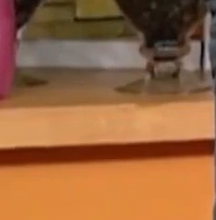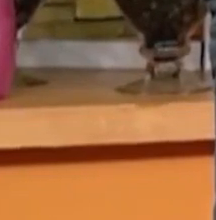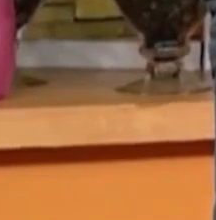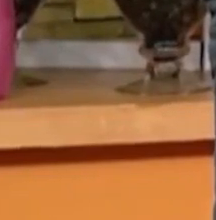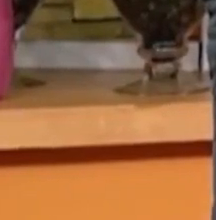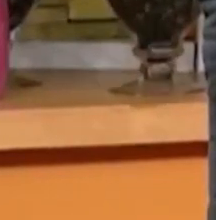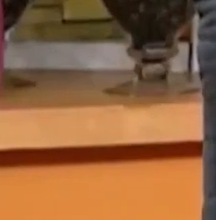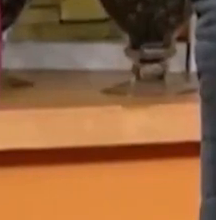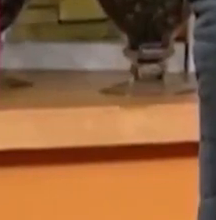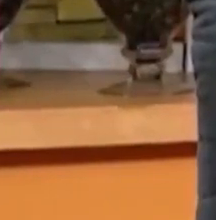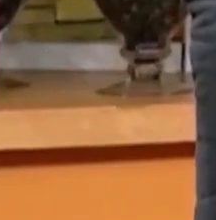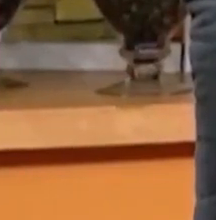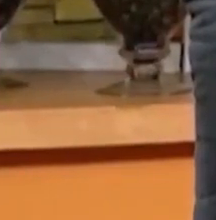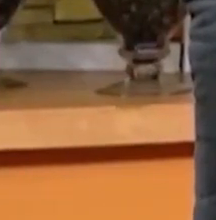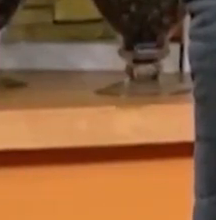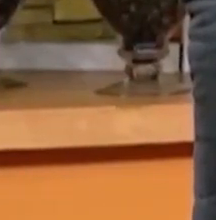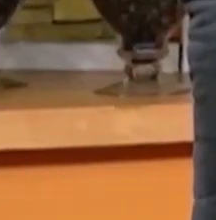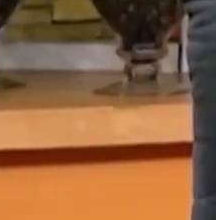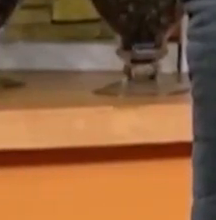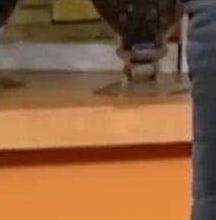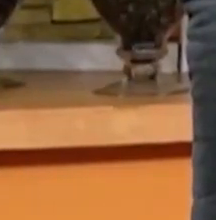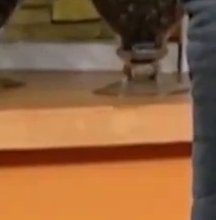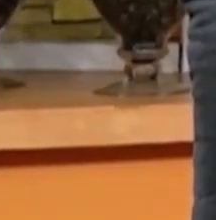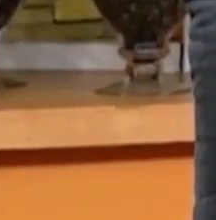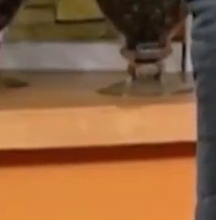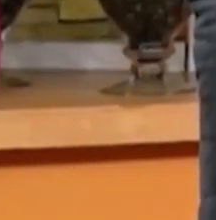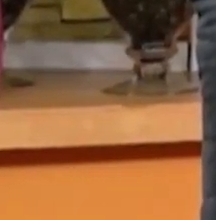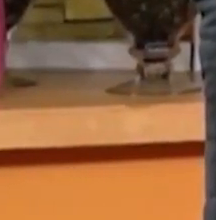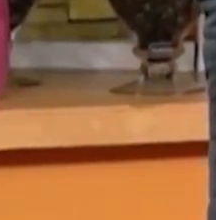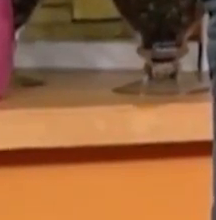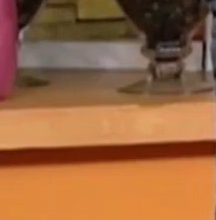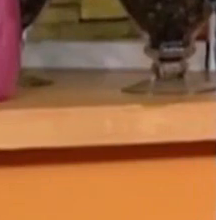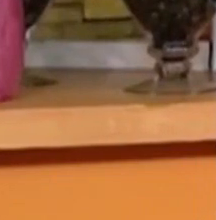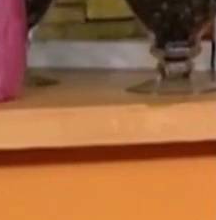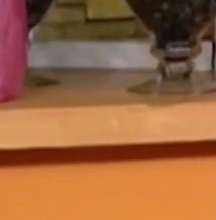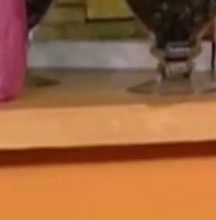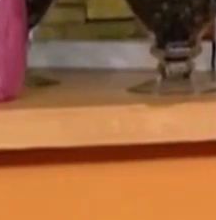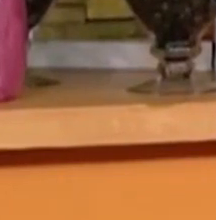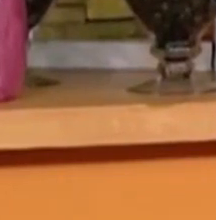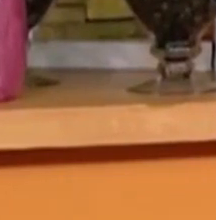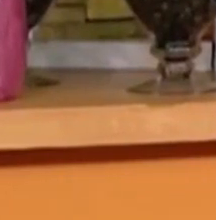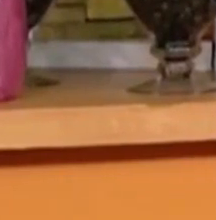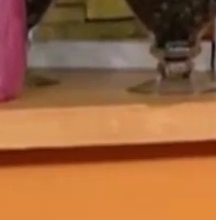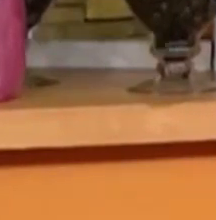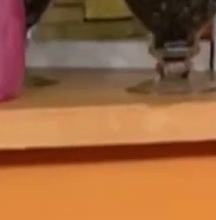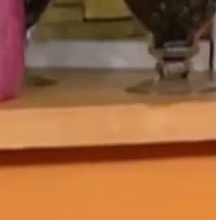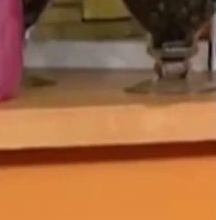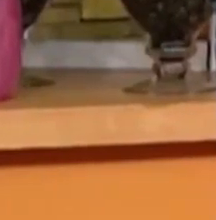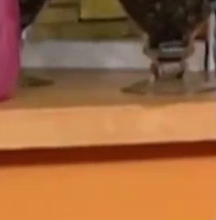I-click lang ang subscribe button. At sa mga kapuso abroad, maaari kaming masubaybayan